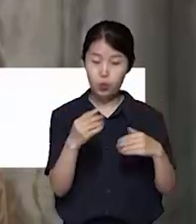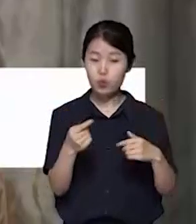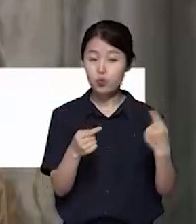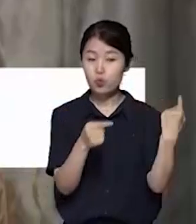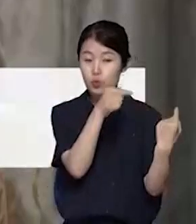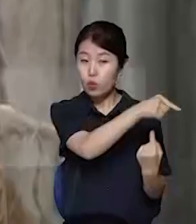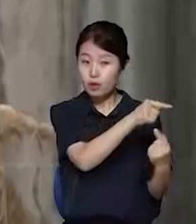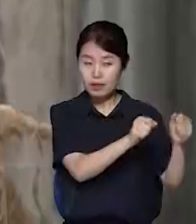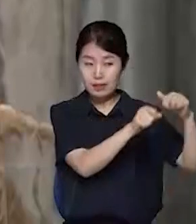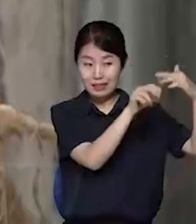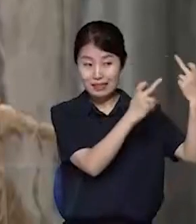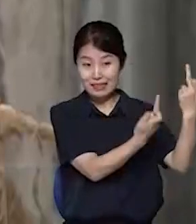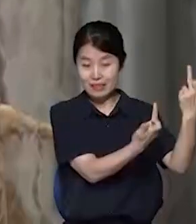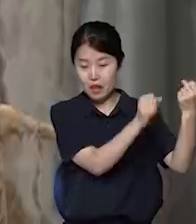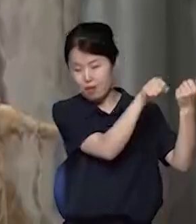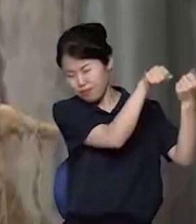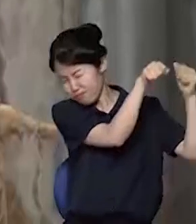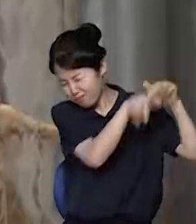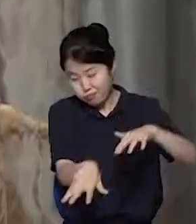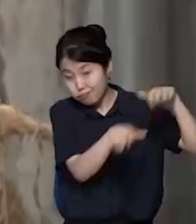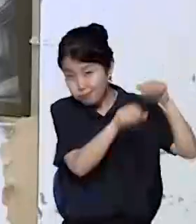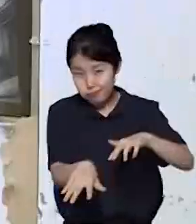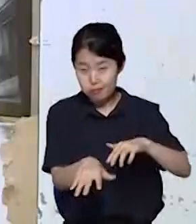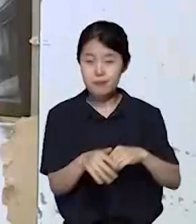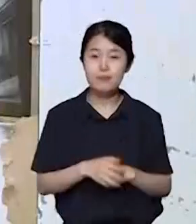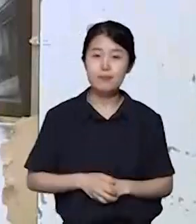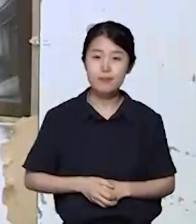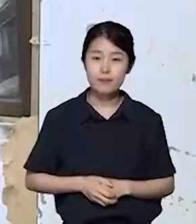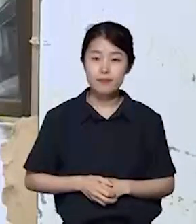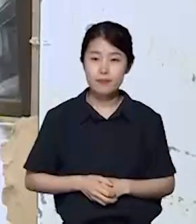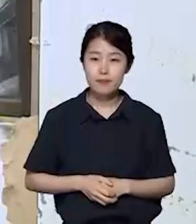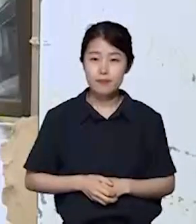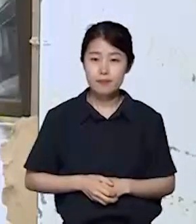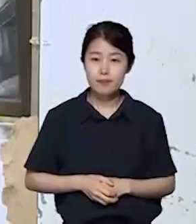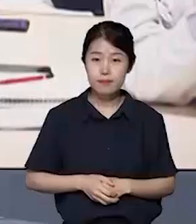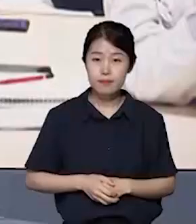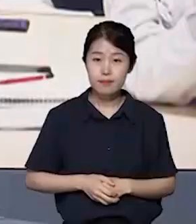붕괴되면서 토사가 유리창을 뚫고 학교로 밀려들어왔습니다.